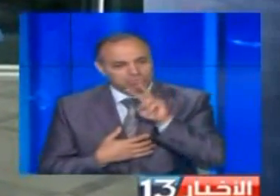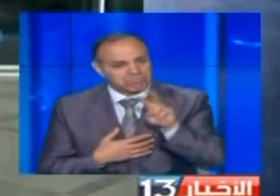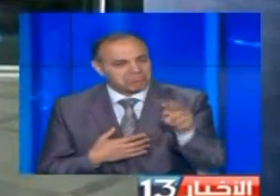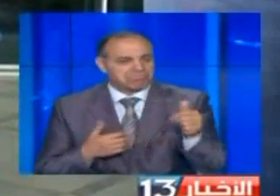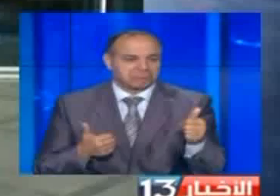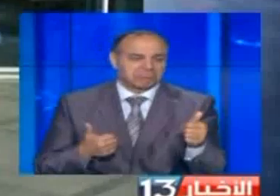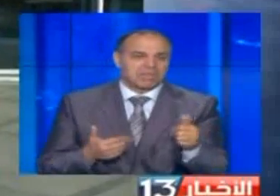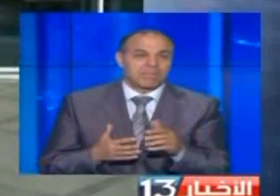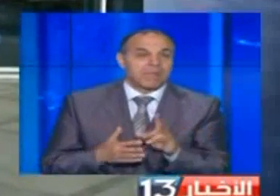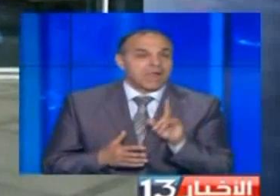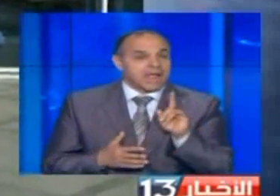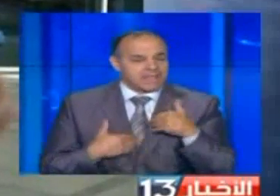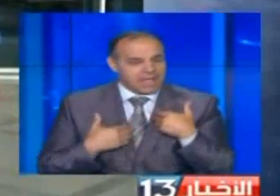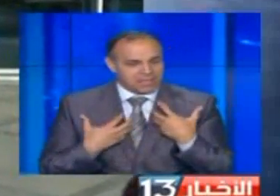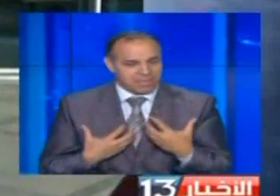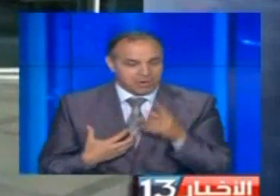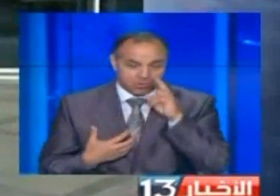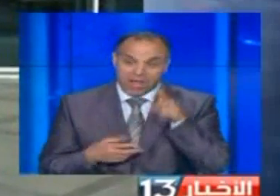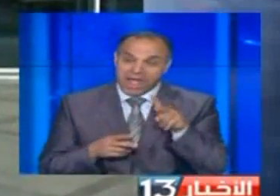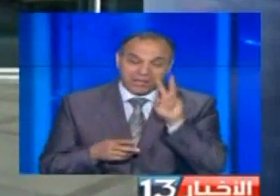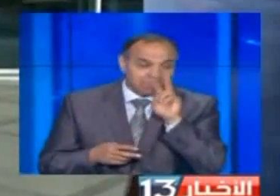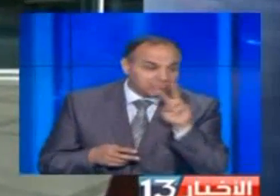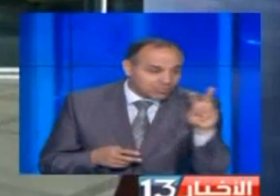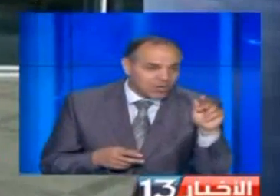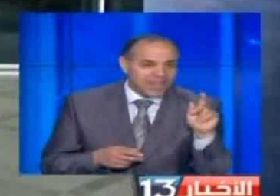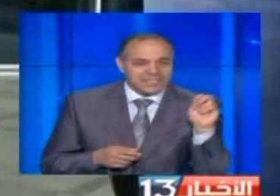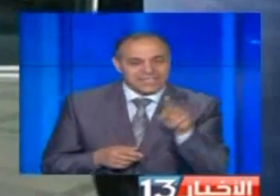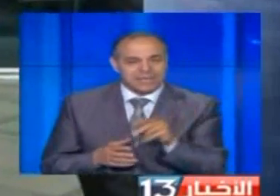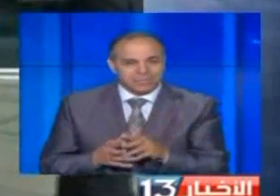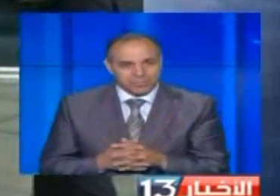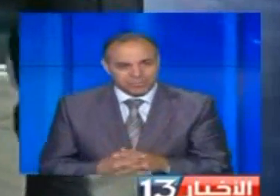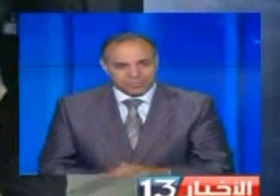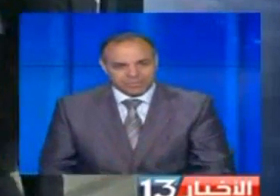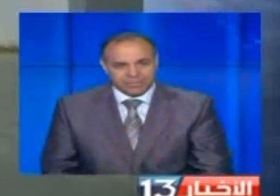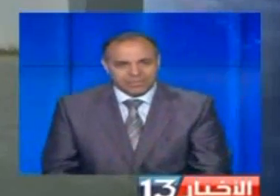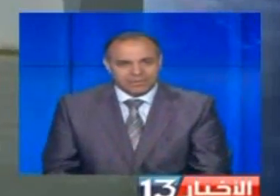منها حتى الآن، أتمنى أن أشاهد أكثر خلال هذه الزيارة.